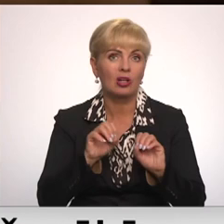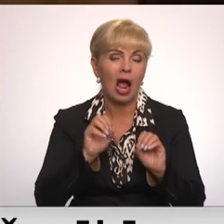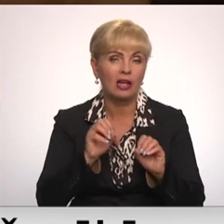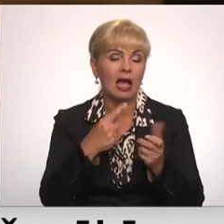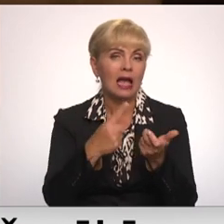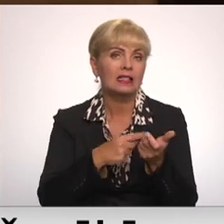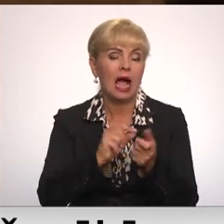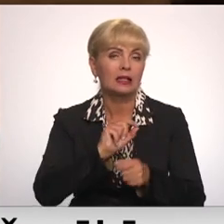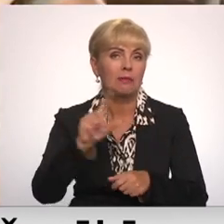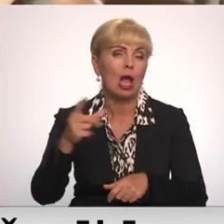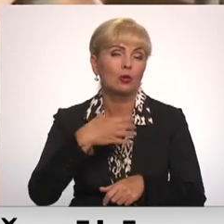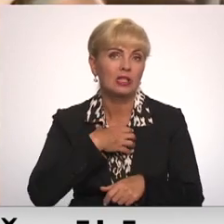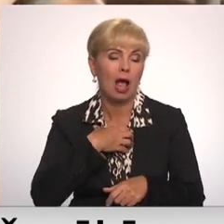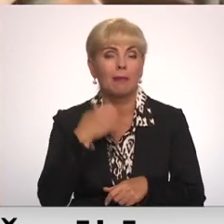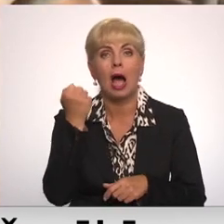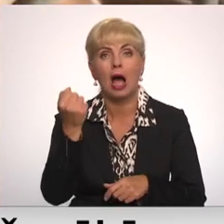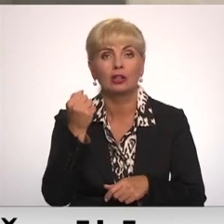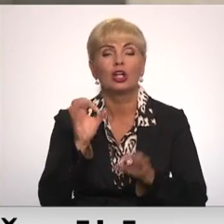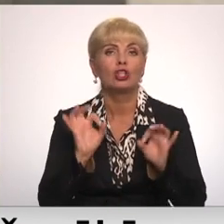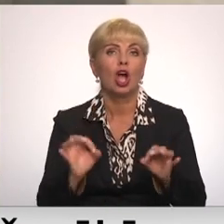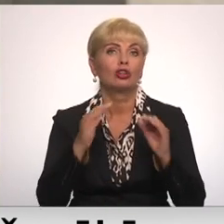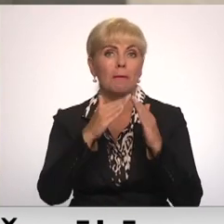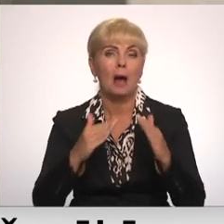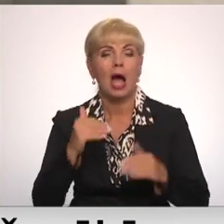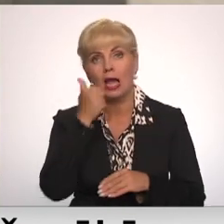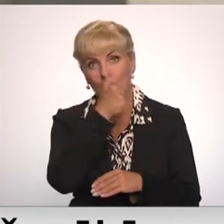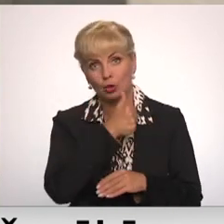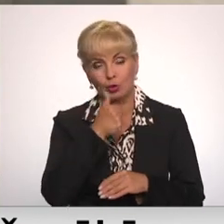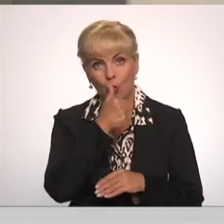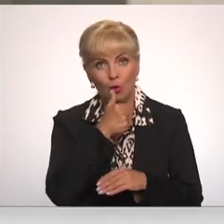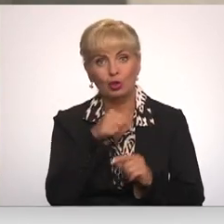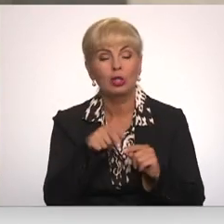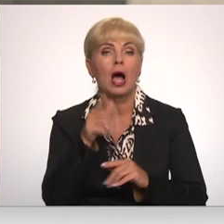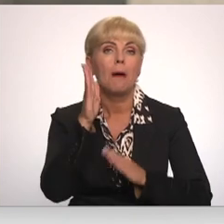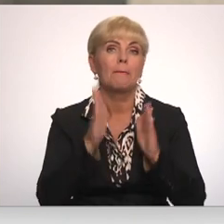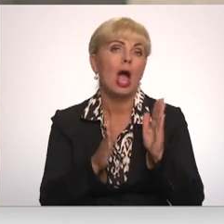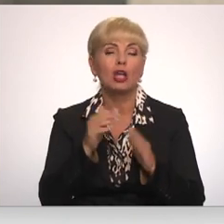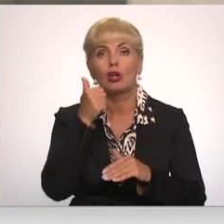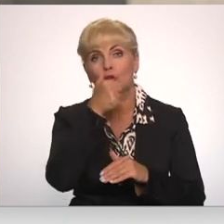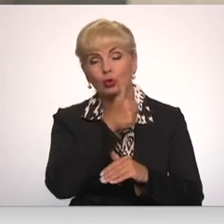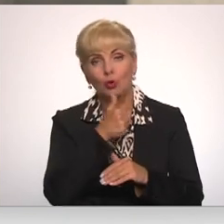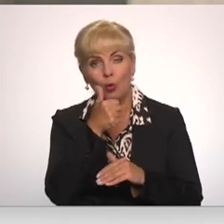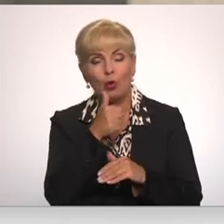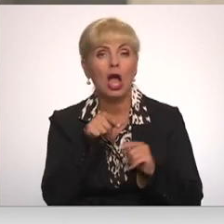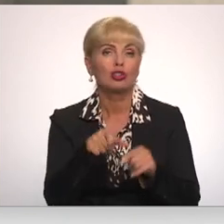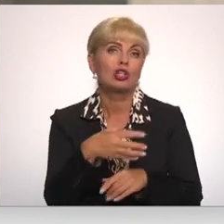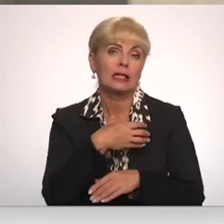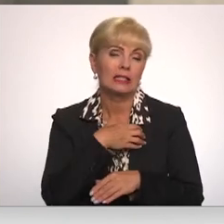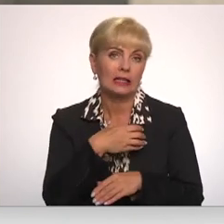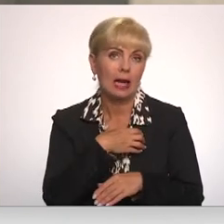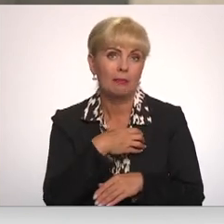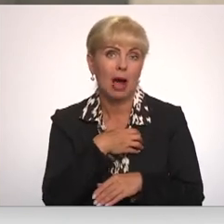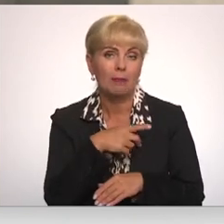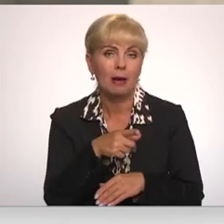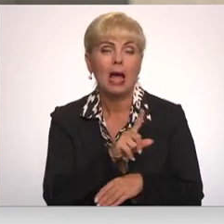saslimstība meža cūku vidū ļoti apdraud mājas cūkas. Tieši šis meža cūku fons, šī slimība, kas cirkulē